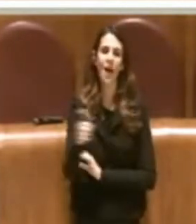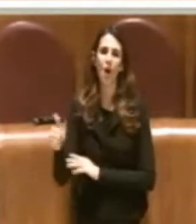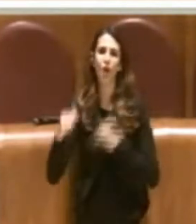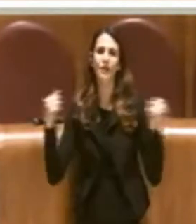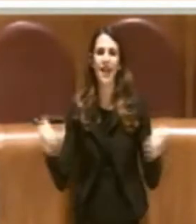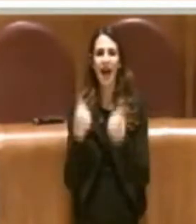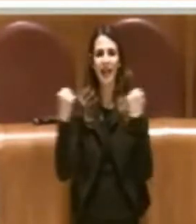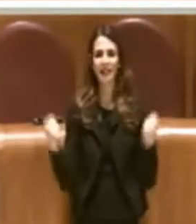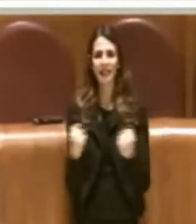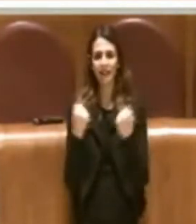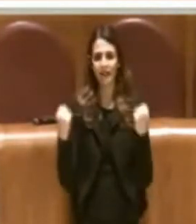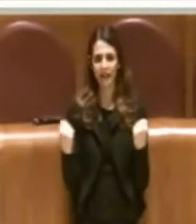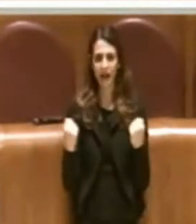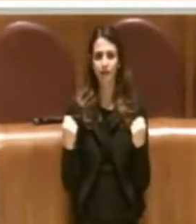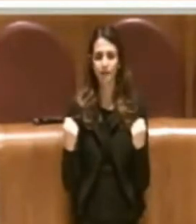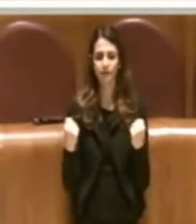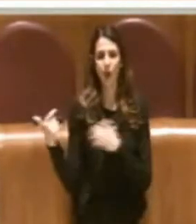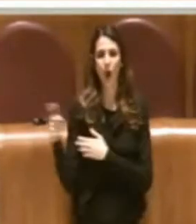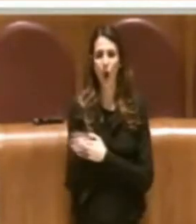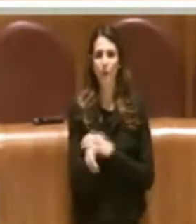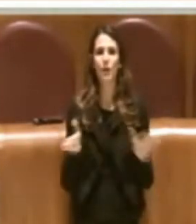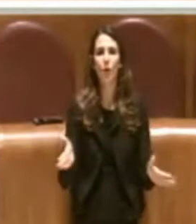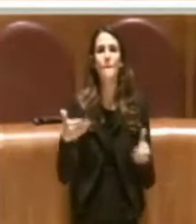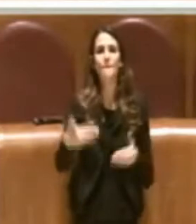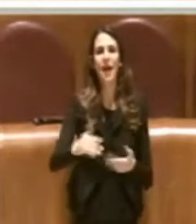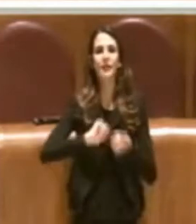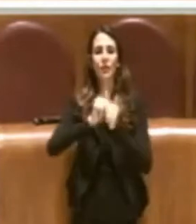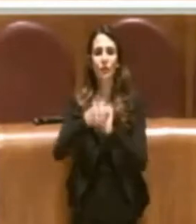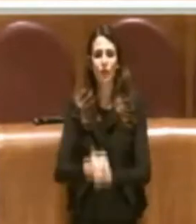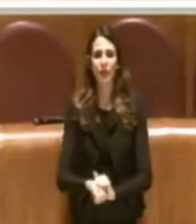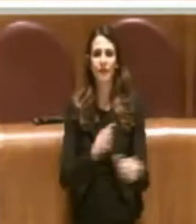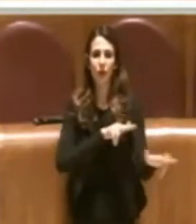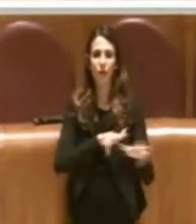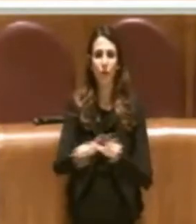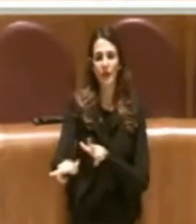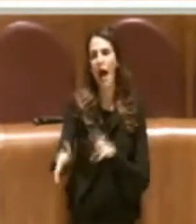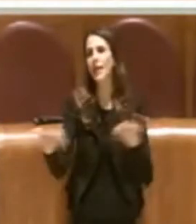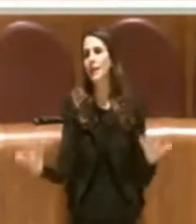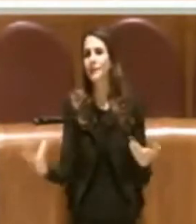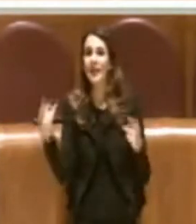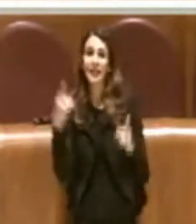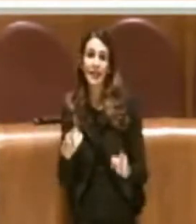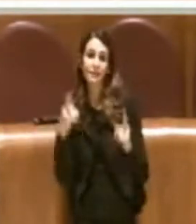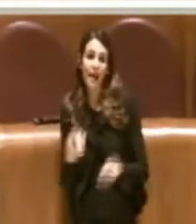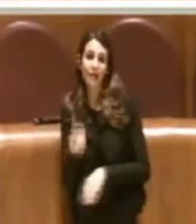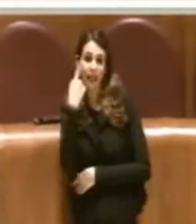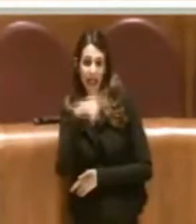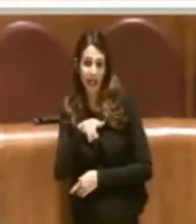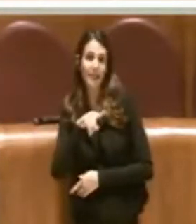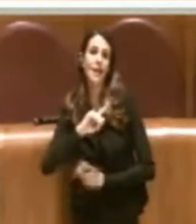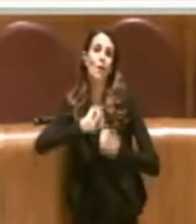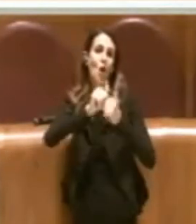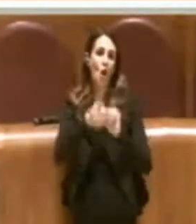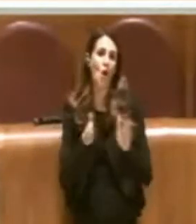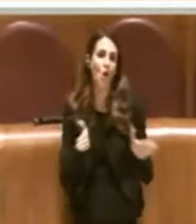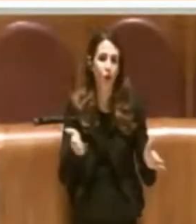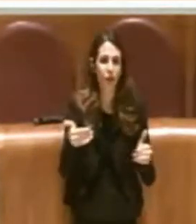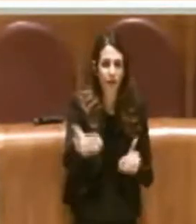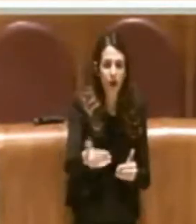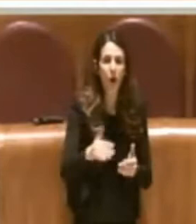applicarsi per gli impianti comunali a seconda delle tipologie di impianto. Infatti il Dipartimento Sport